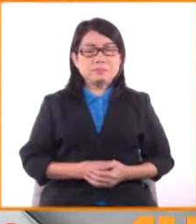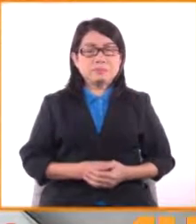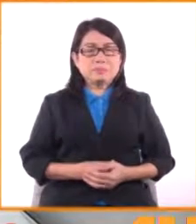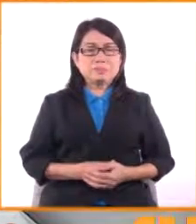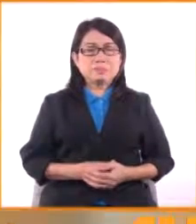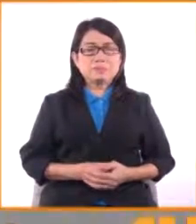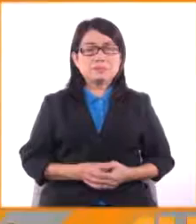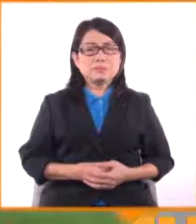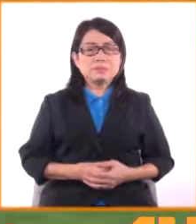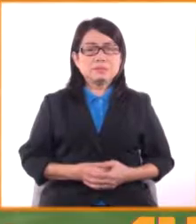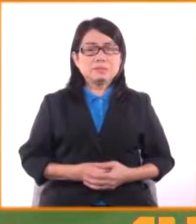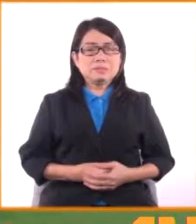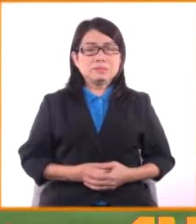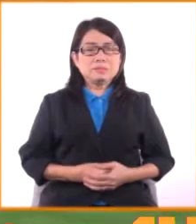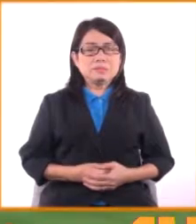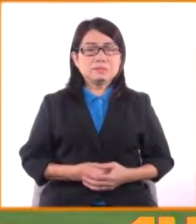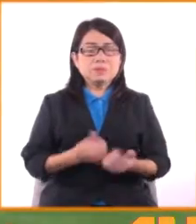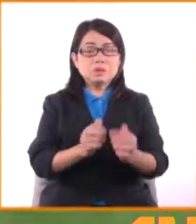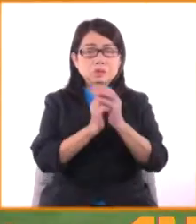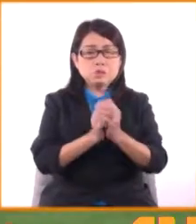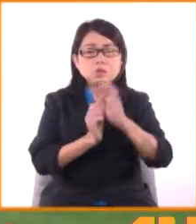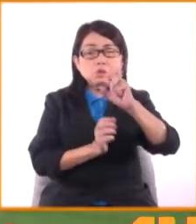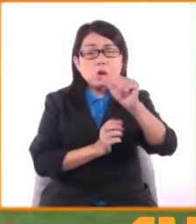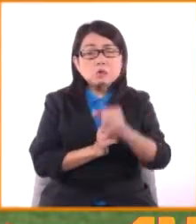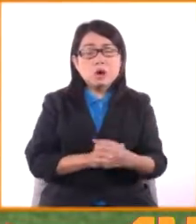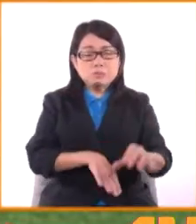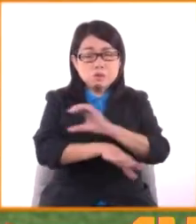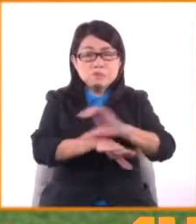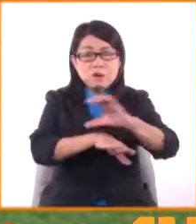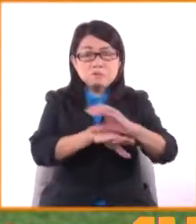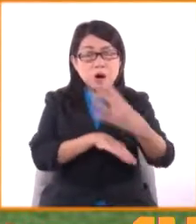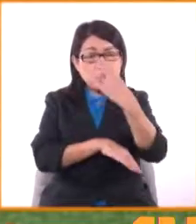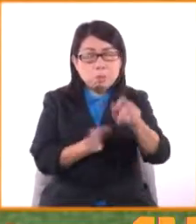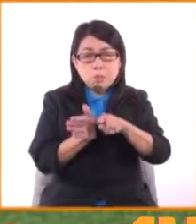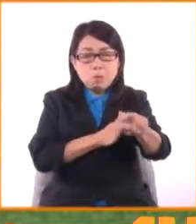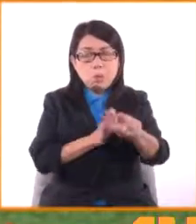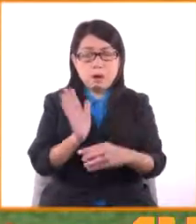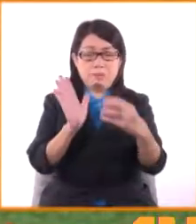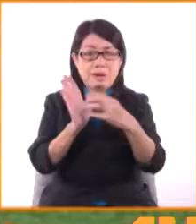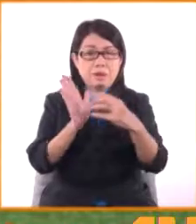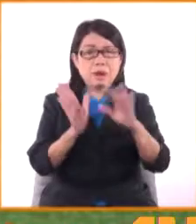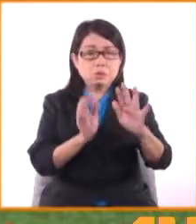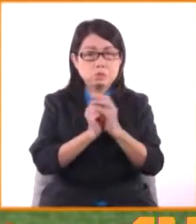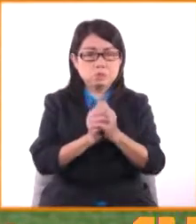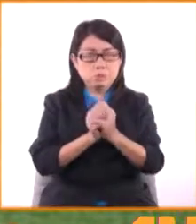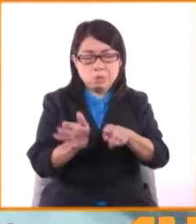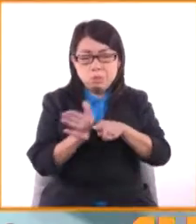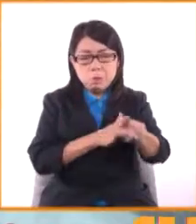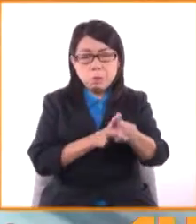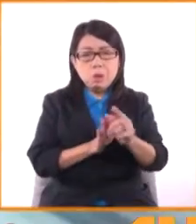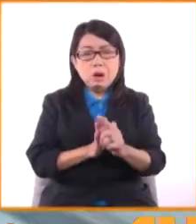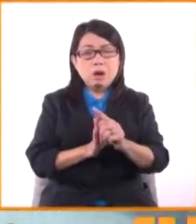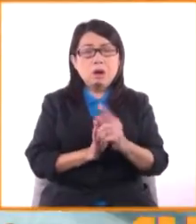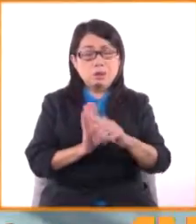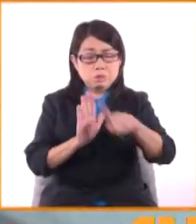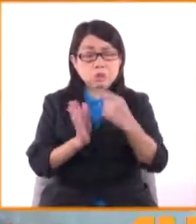ค่ะ จีนทดสอบรถไฟความเร็วสูงที่มณฑลเหอหนานทางตอนกลางทำความเร็วได้420กิโลเม